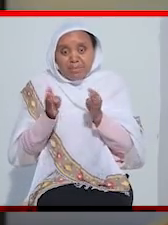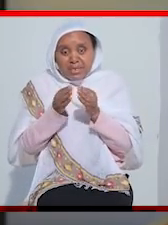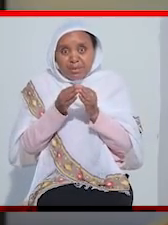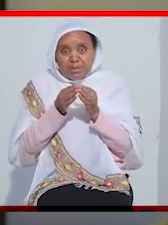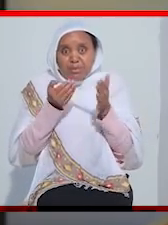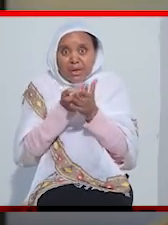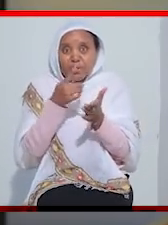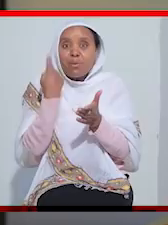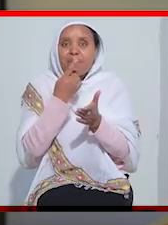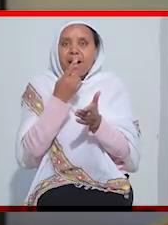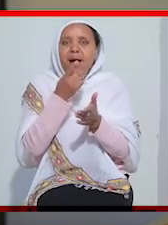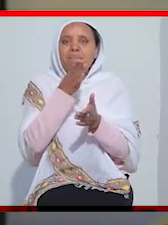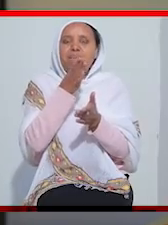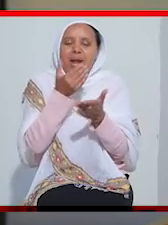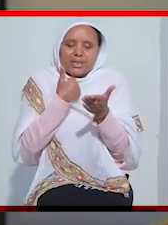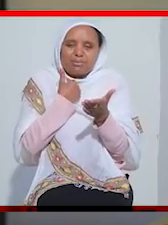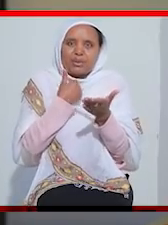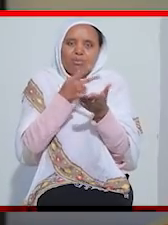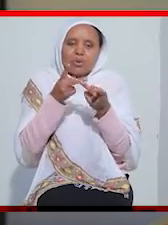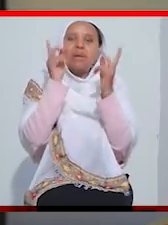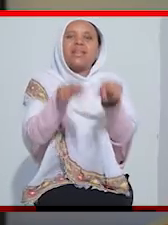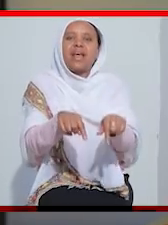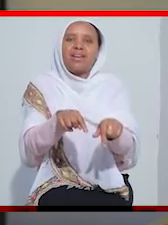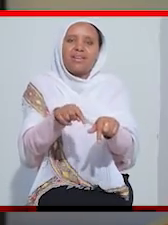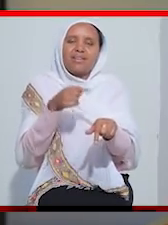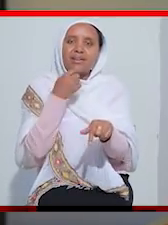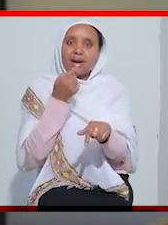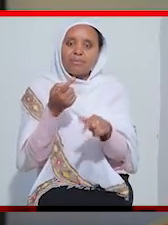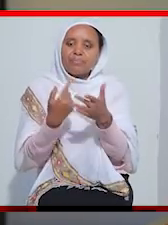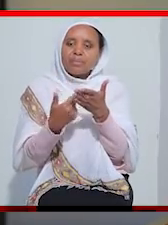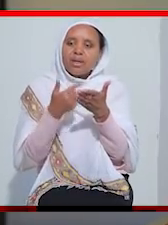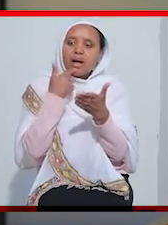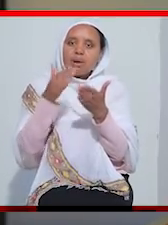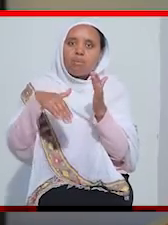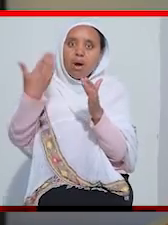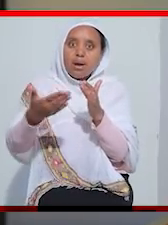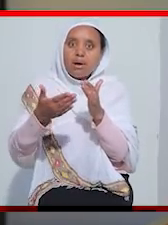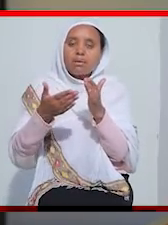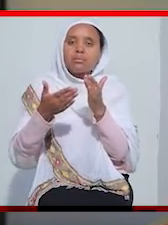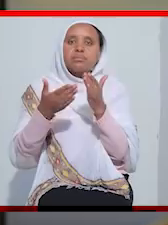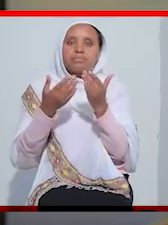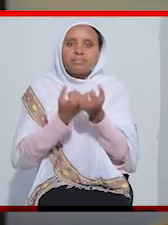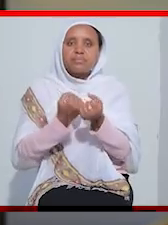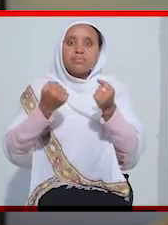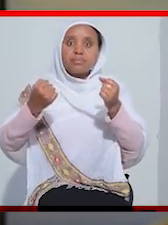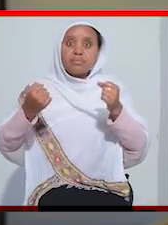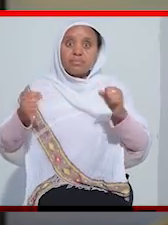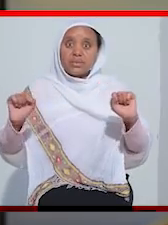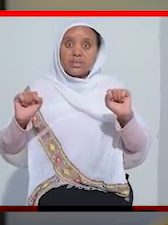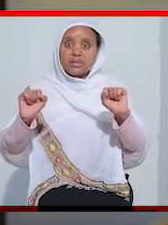መጥቶ የሚሰበሰበው የት ነው የሚለው እናቱ ወዳለችበት ቦታ ይመጣል ይላል። ይህንን ካለ